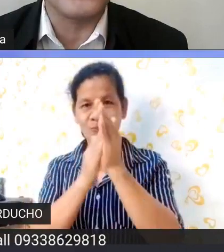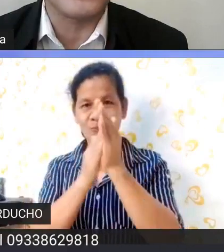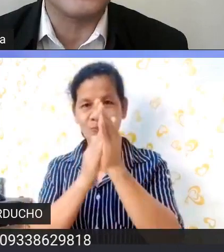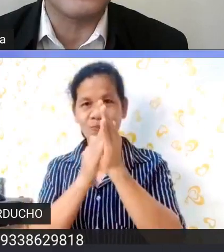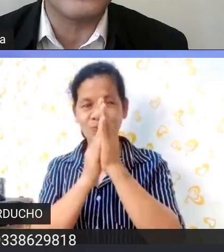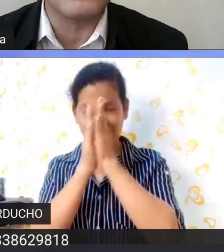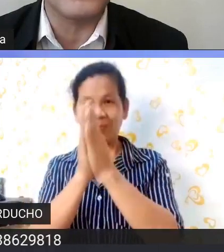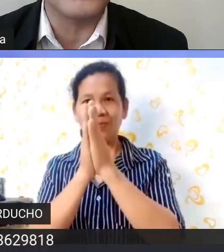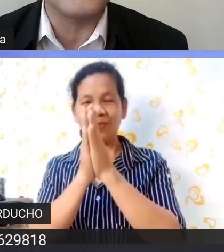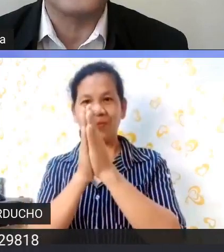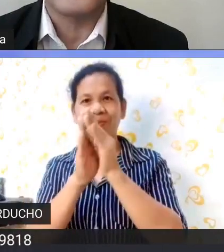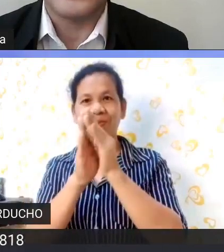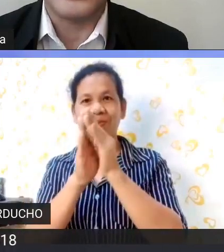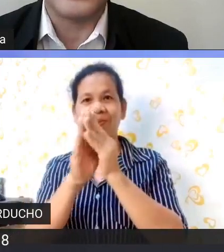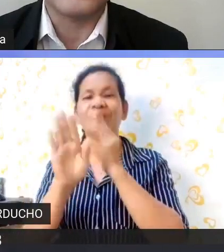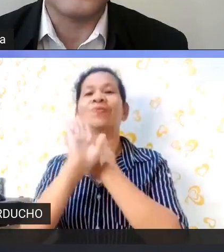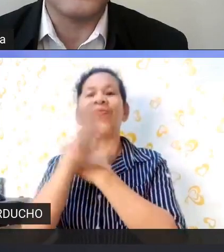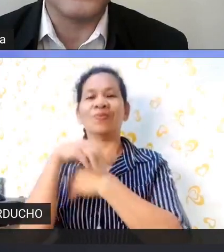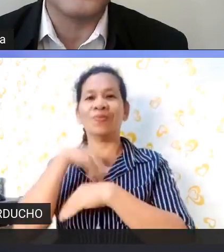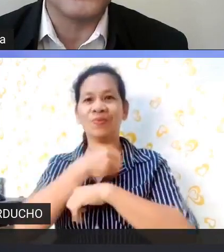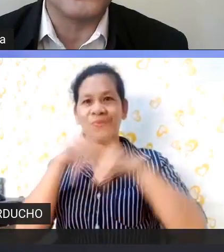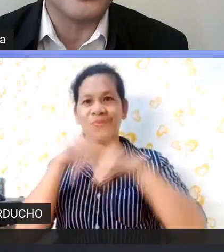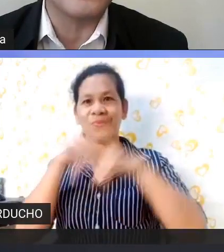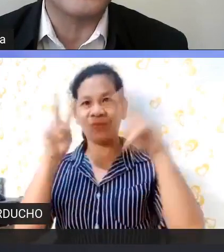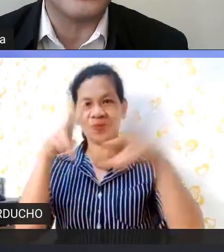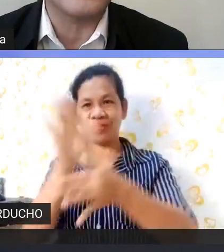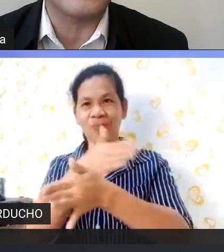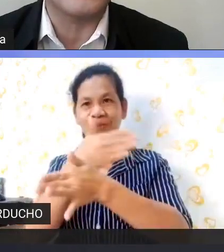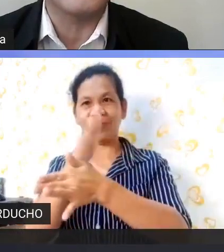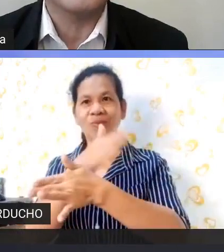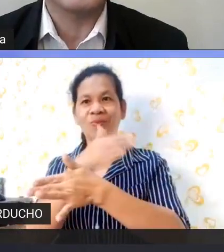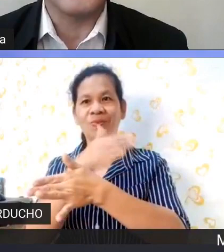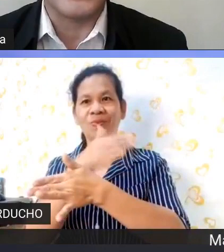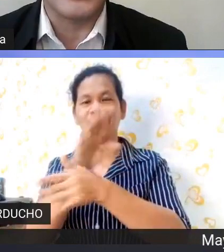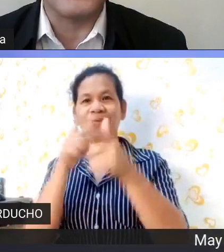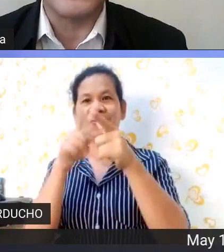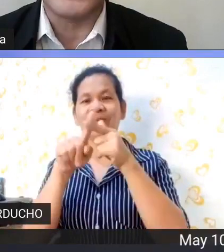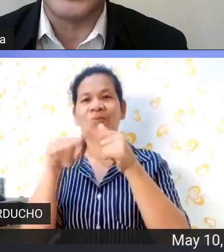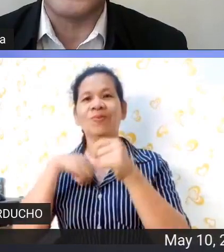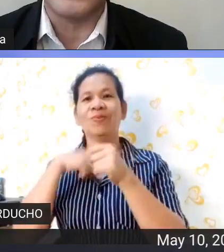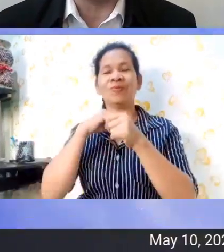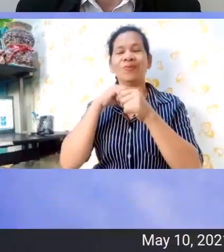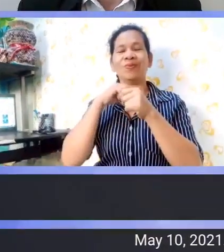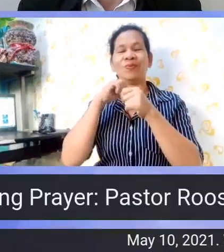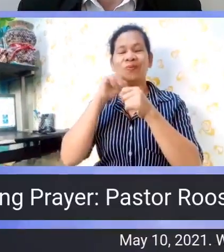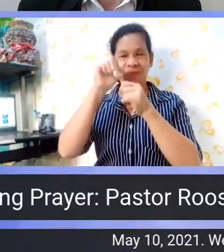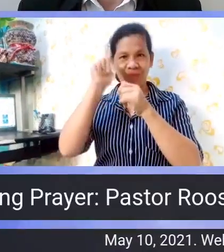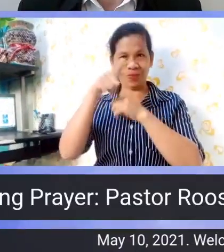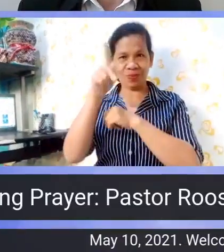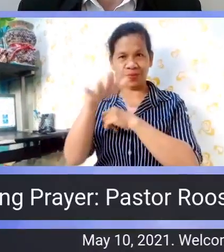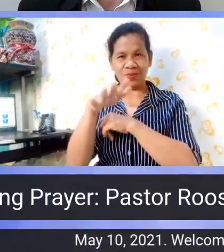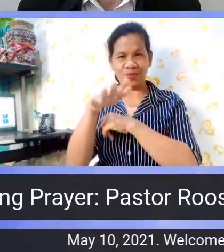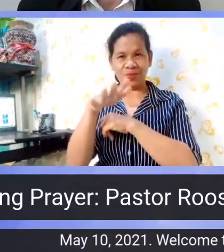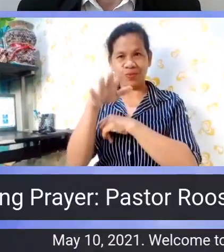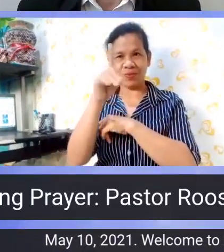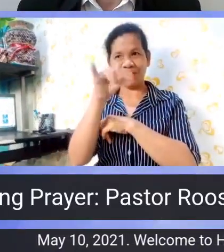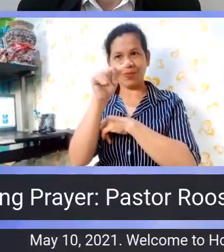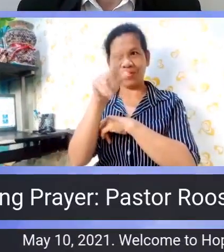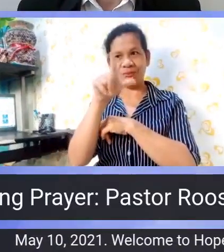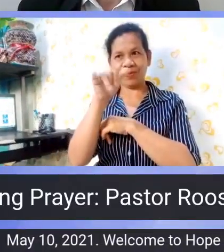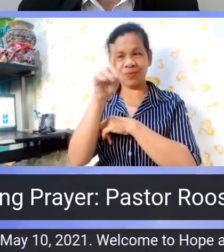mamaya po ang ating theme song at si Pastor Michael Dalida para naman sa ating devotional.